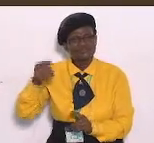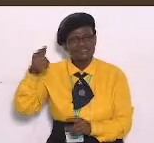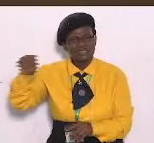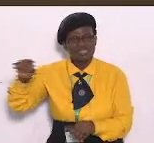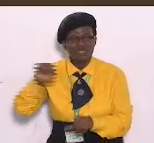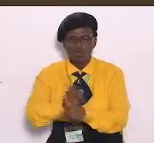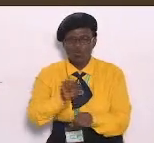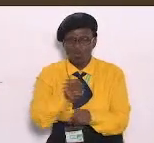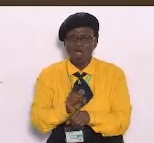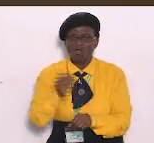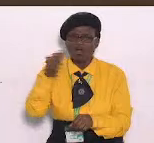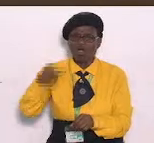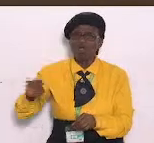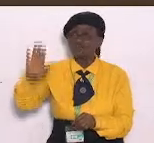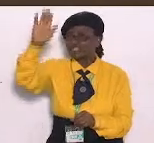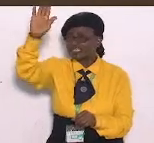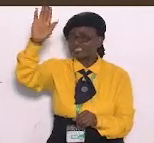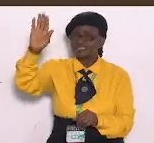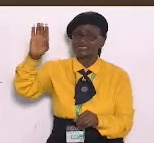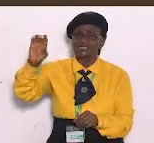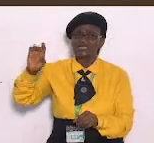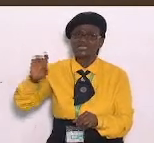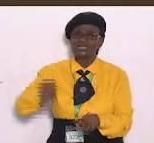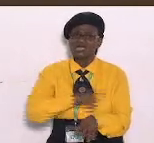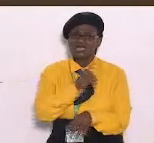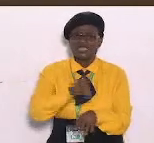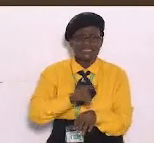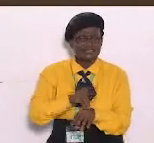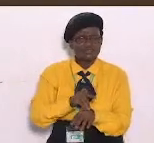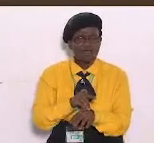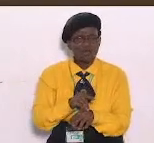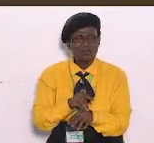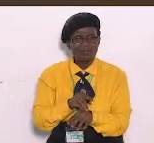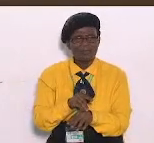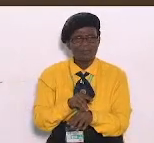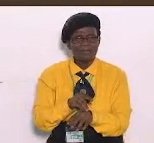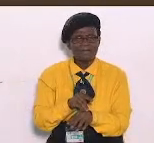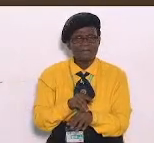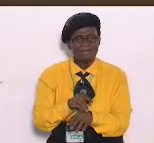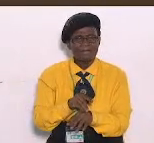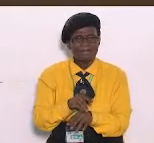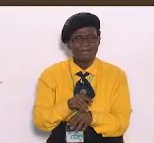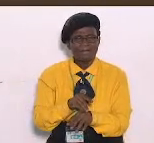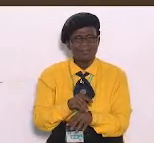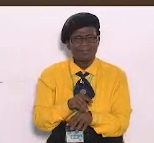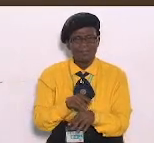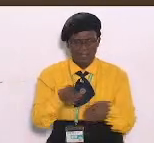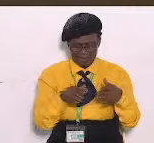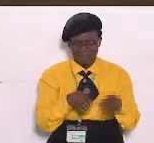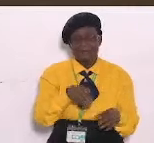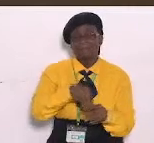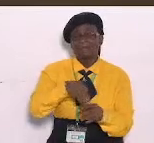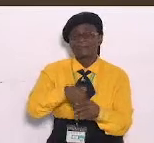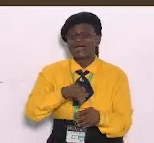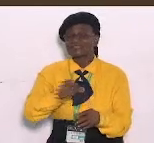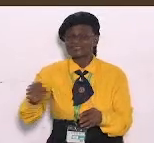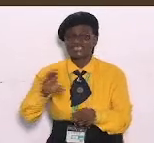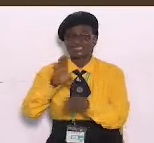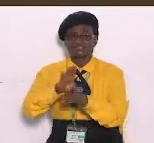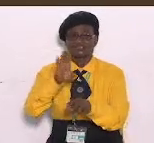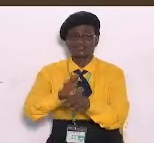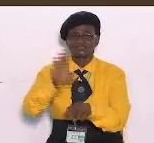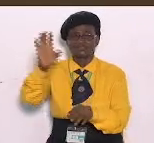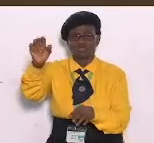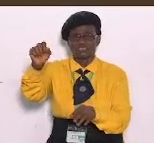plaire l'œuvre de son royaume gagnant les âmes